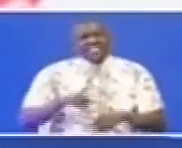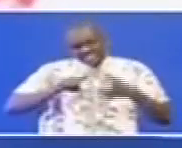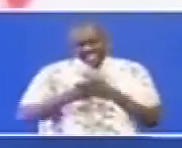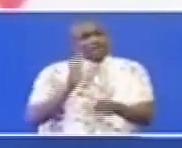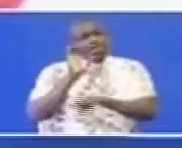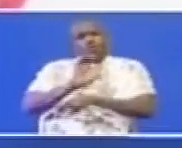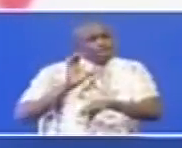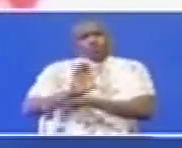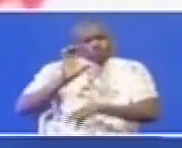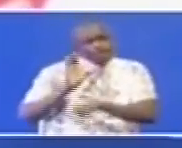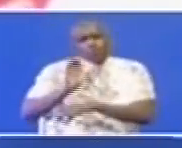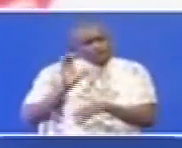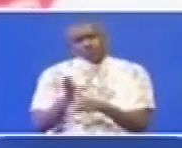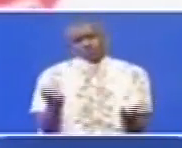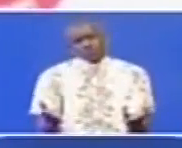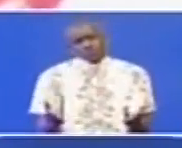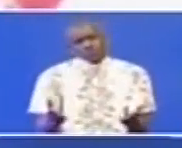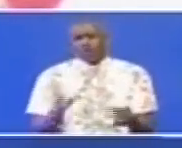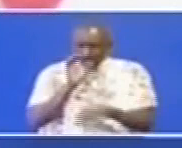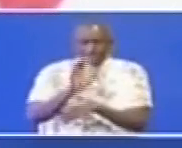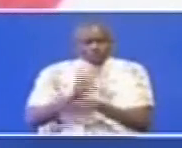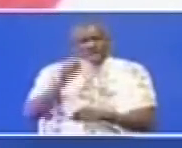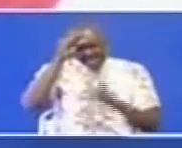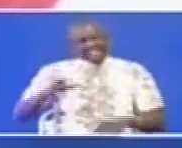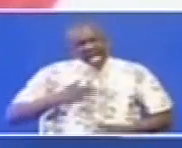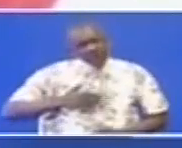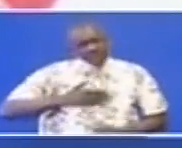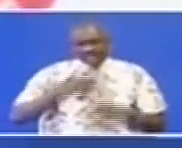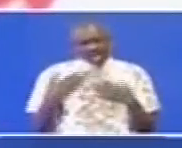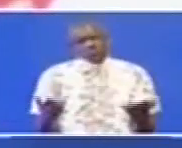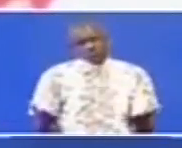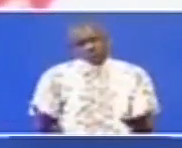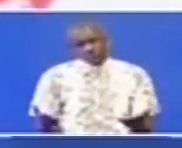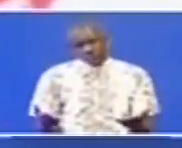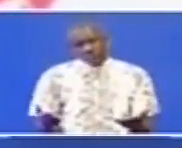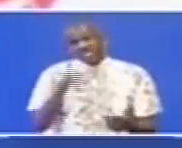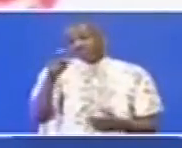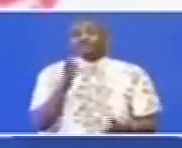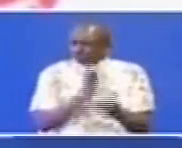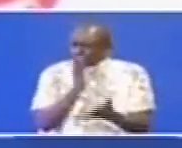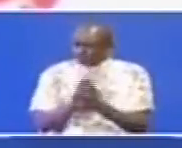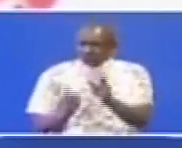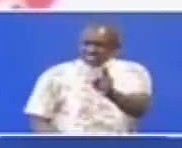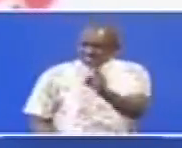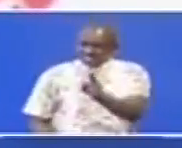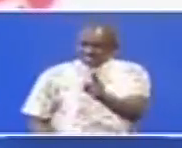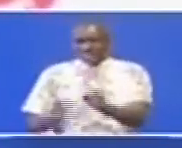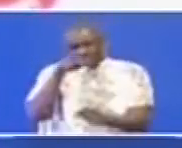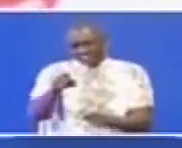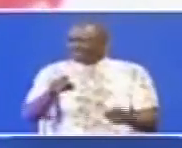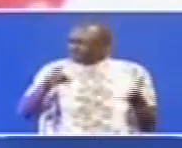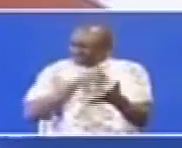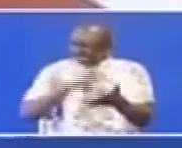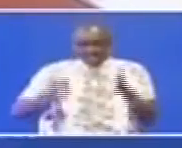matusi aliyoyatoa kumtukana gavana wetu, kusema kweli